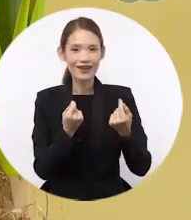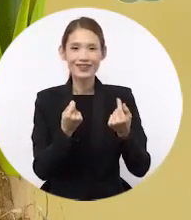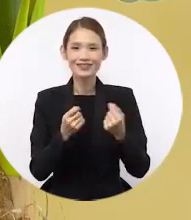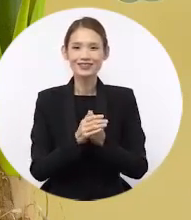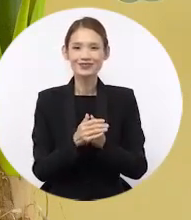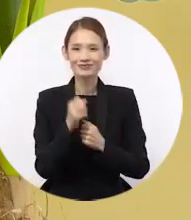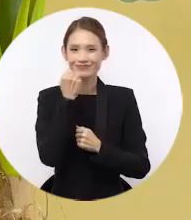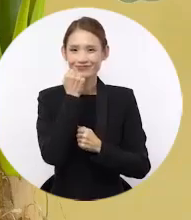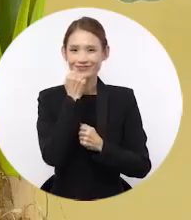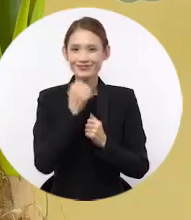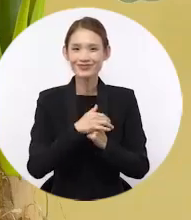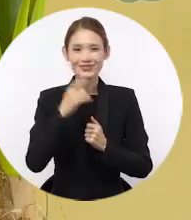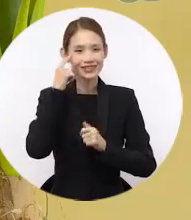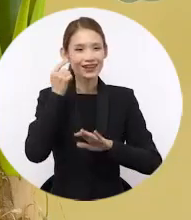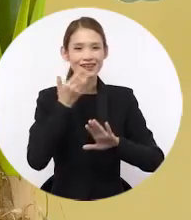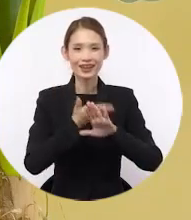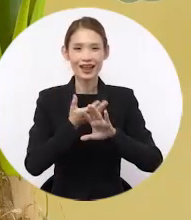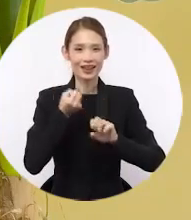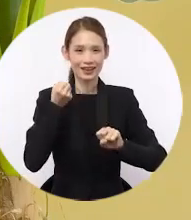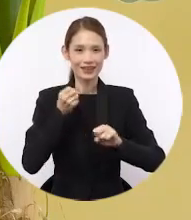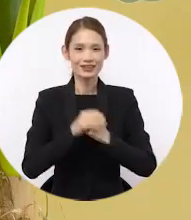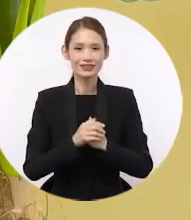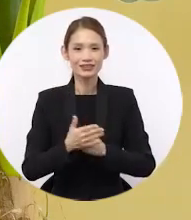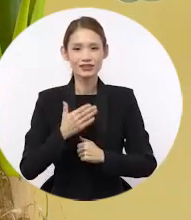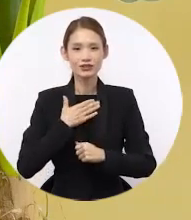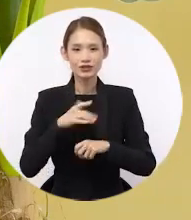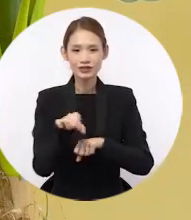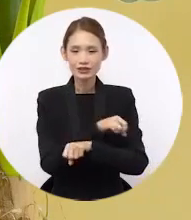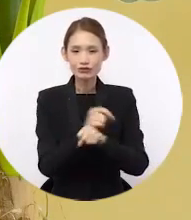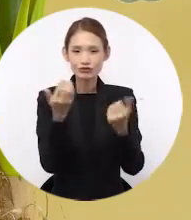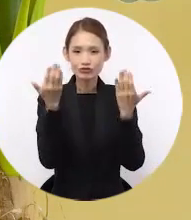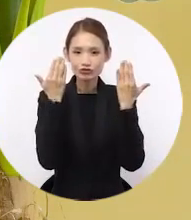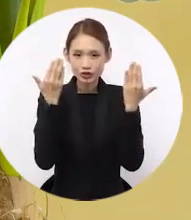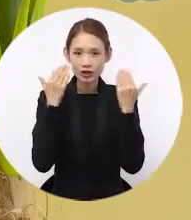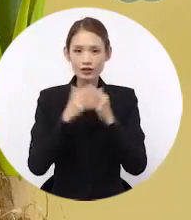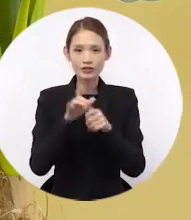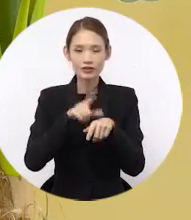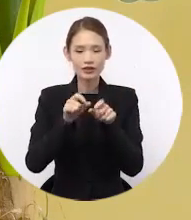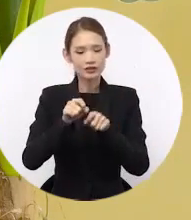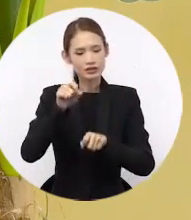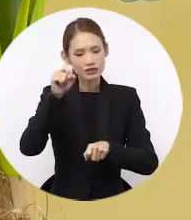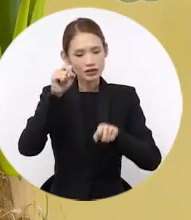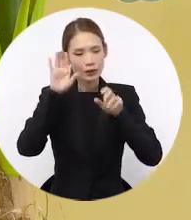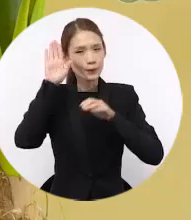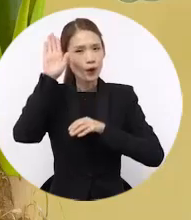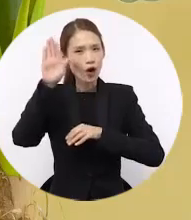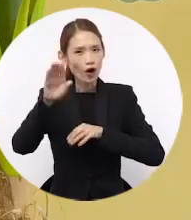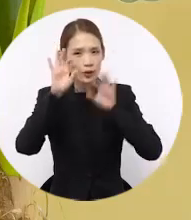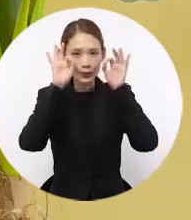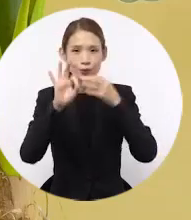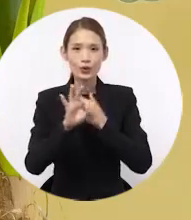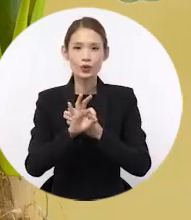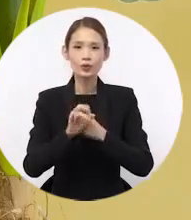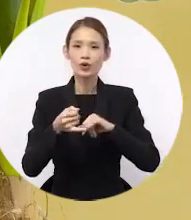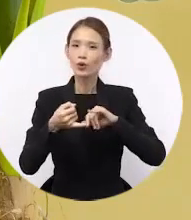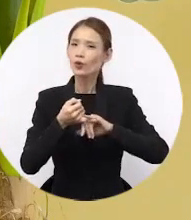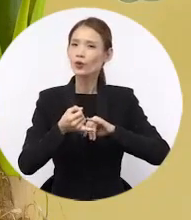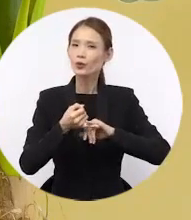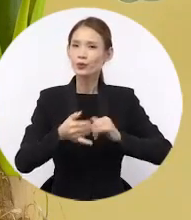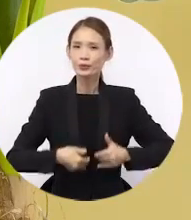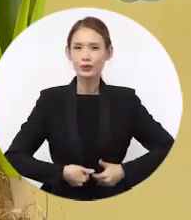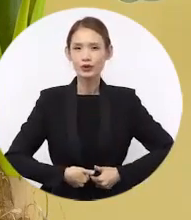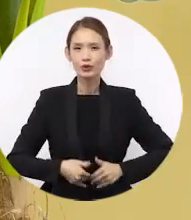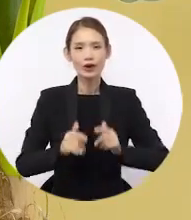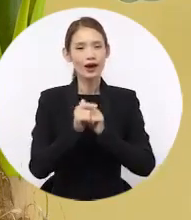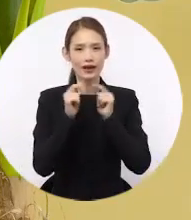또 의견이 갈렸는데요. 저는 특수학교가 이렇게 장기적으로 봤을 때 궁극적으로는 꼭